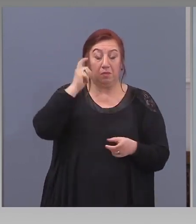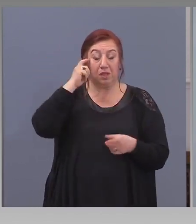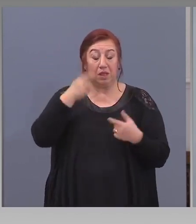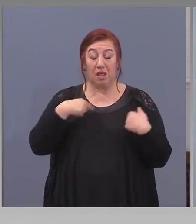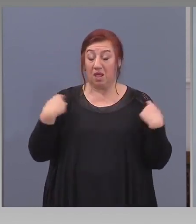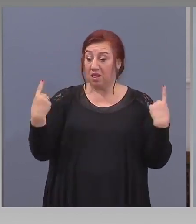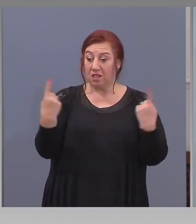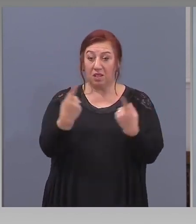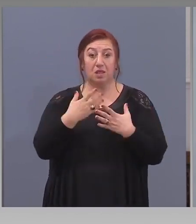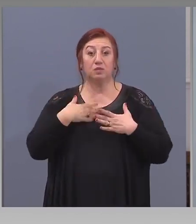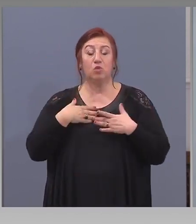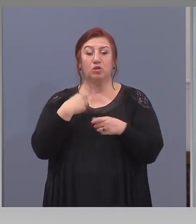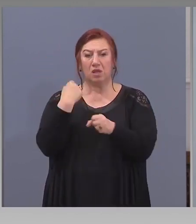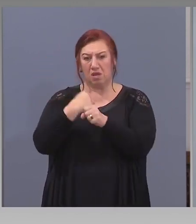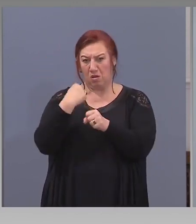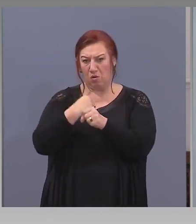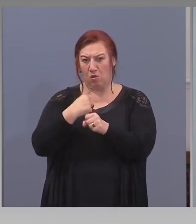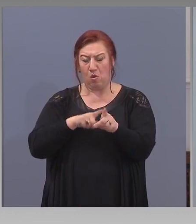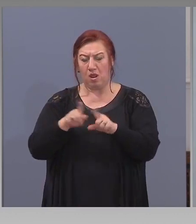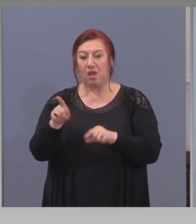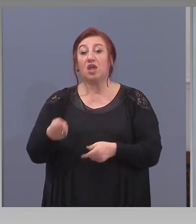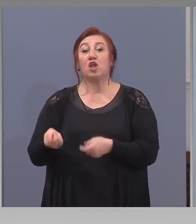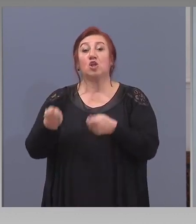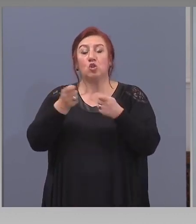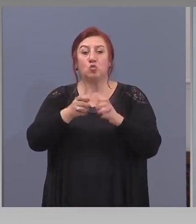моите колеги носиме цялата отговорност.